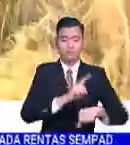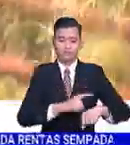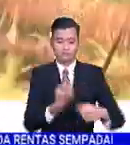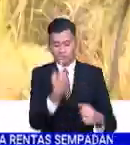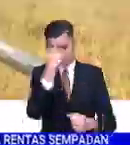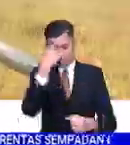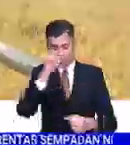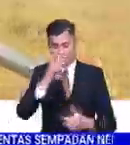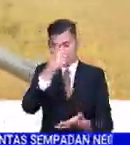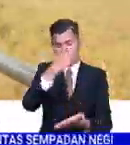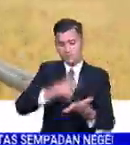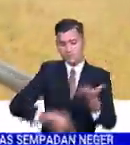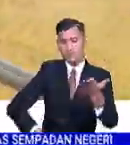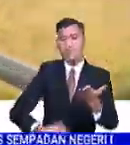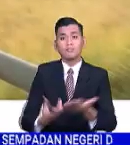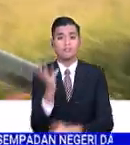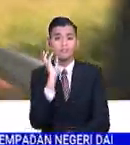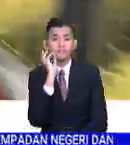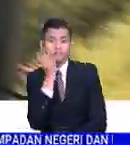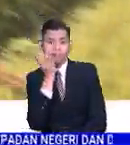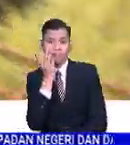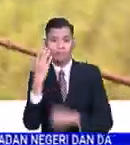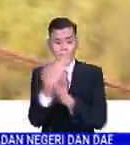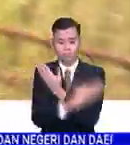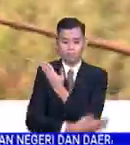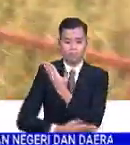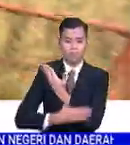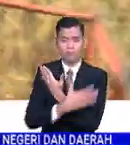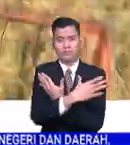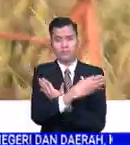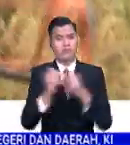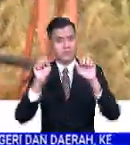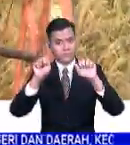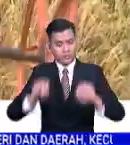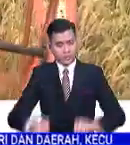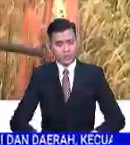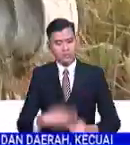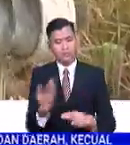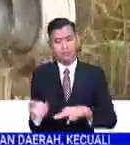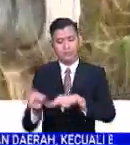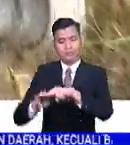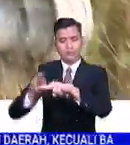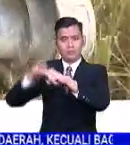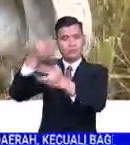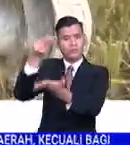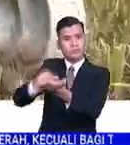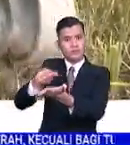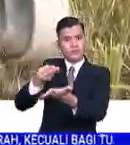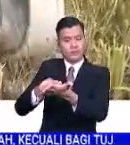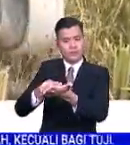dan beras negara selain meningkatkan pendapatan pesawah.